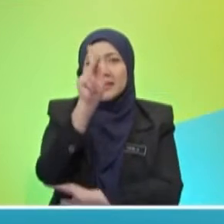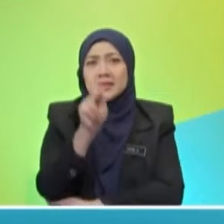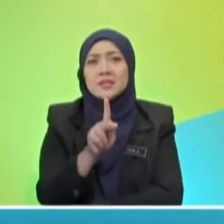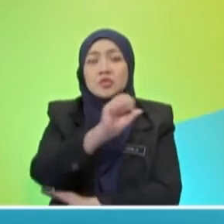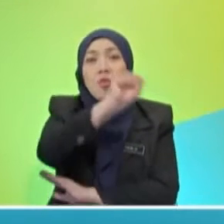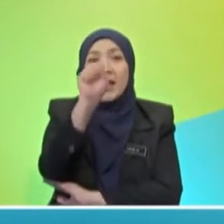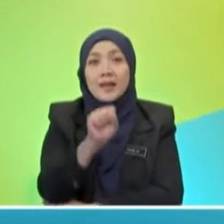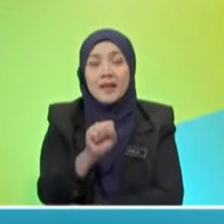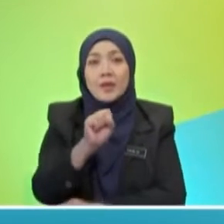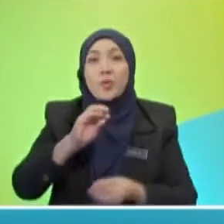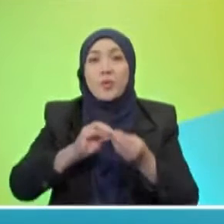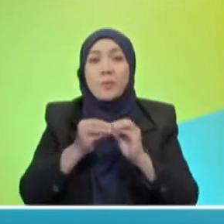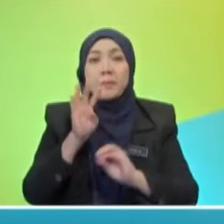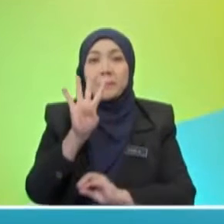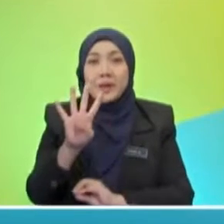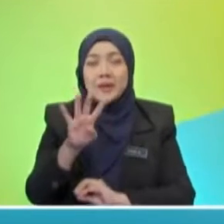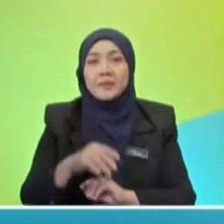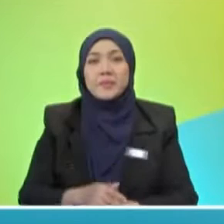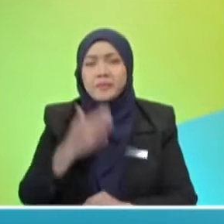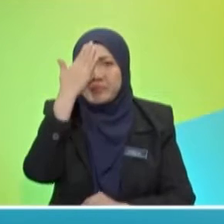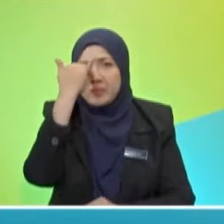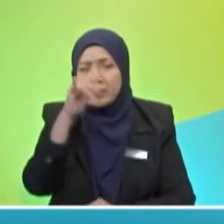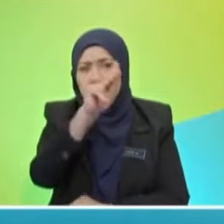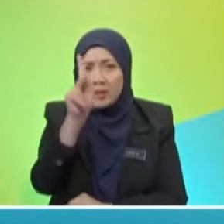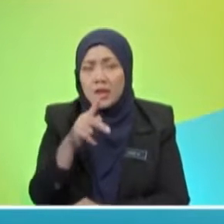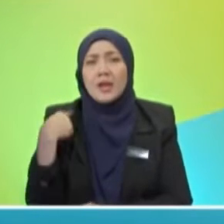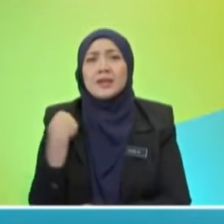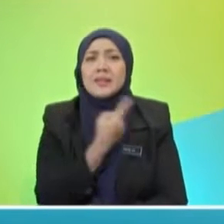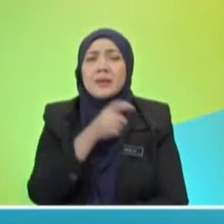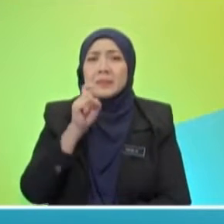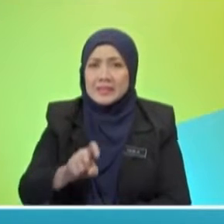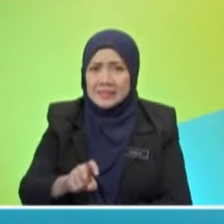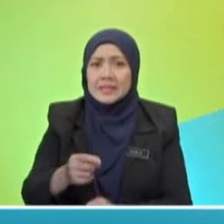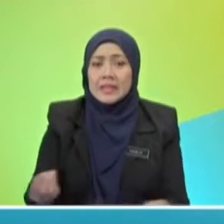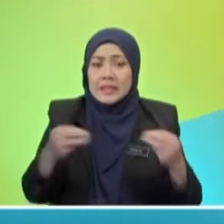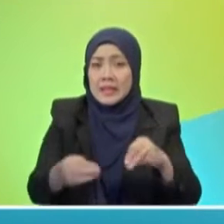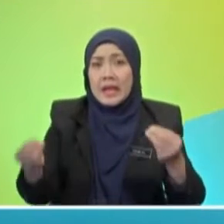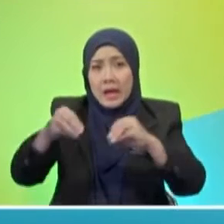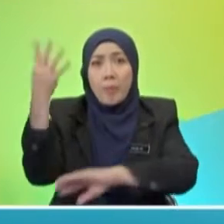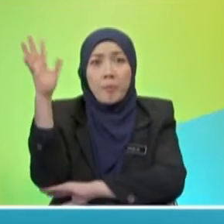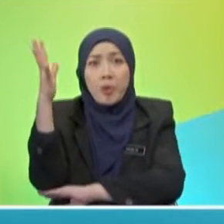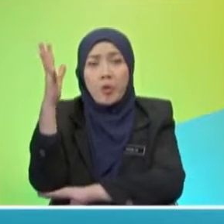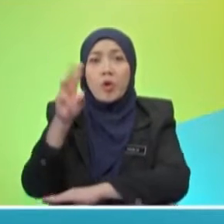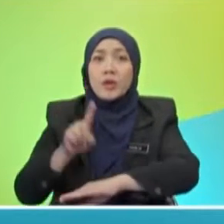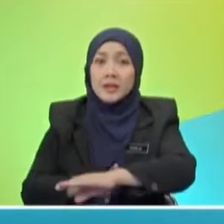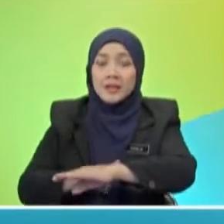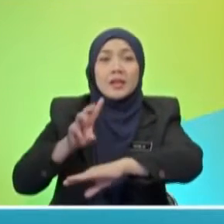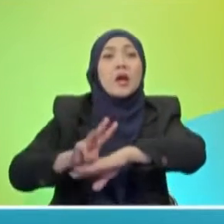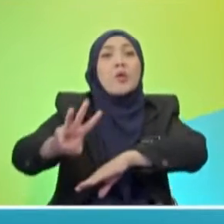empat. Ya, Alif. Mengapakah kita perlu menanam pokok di kawasan